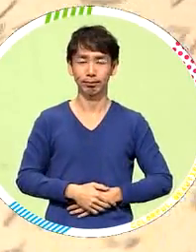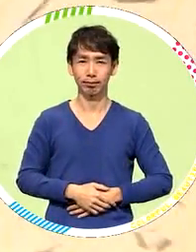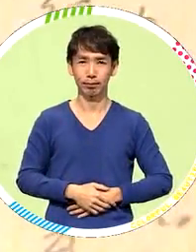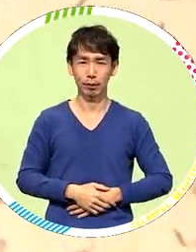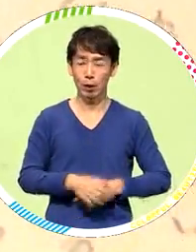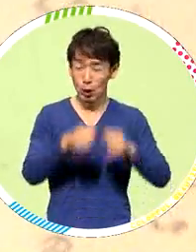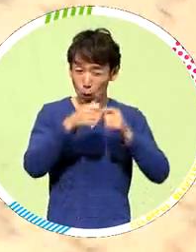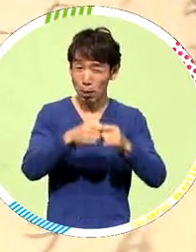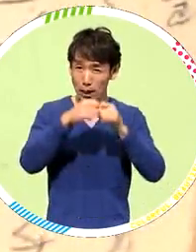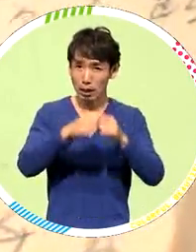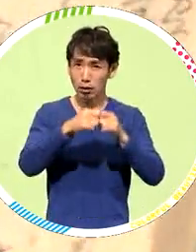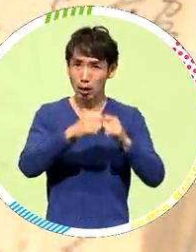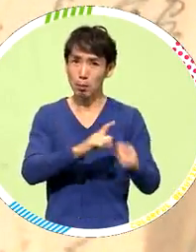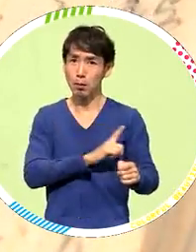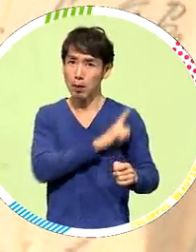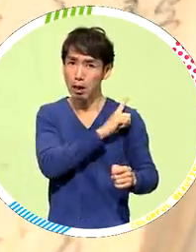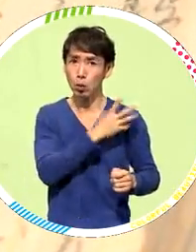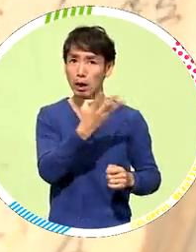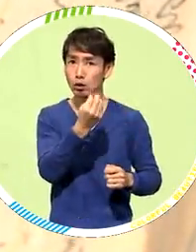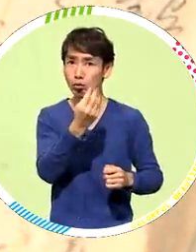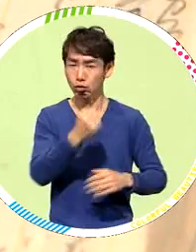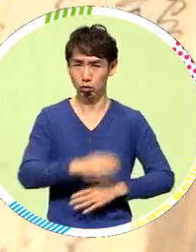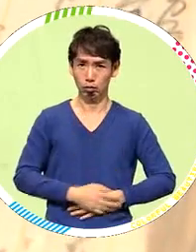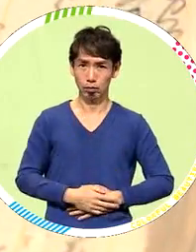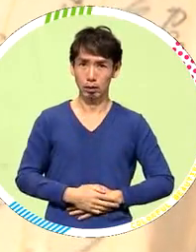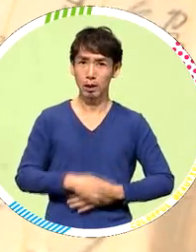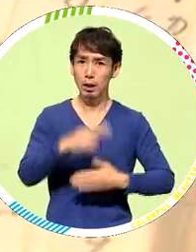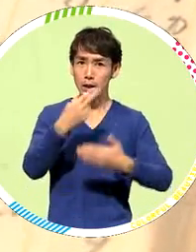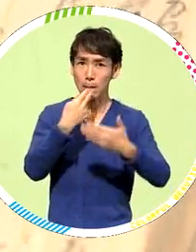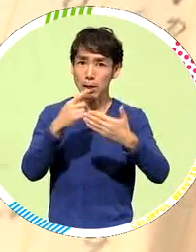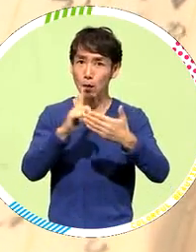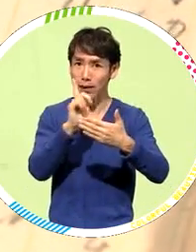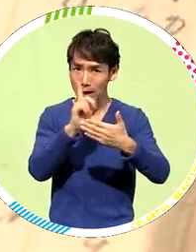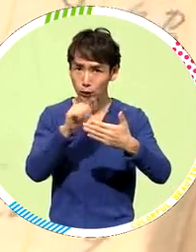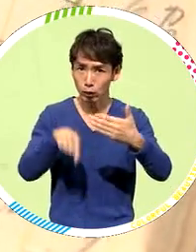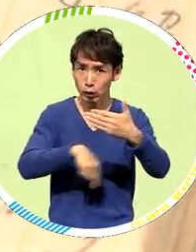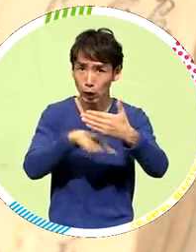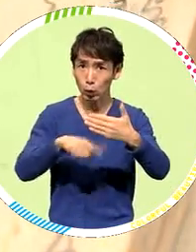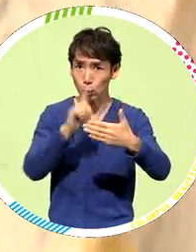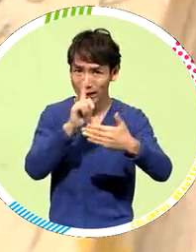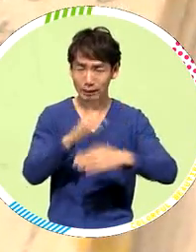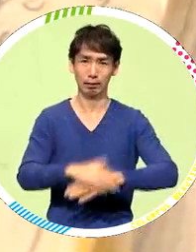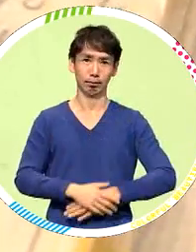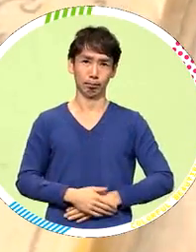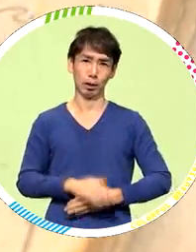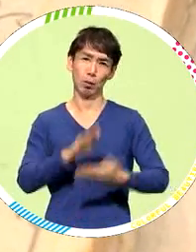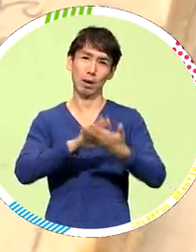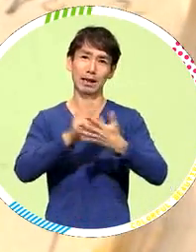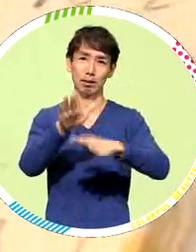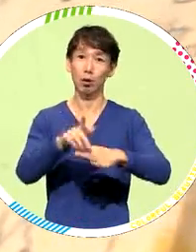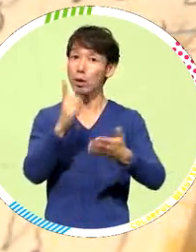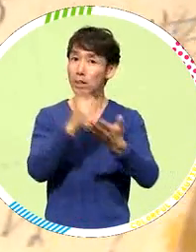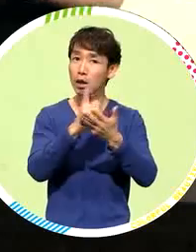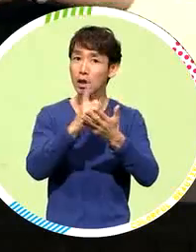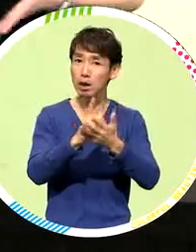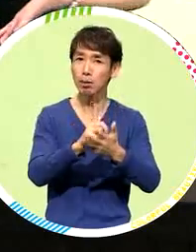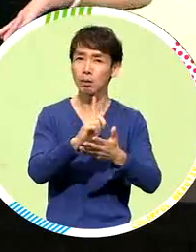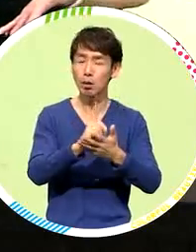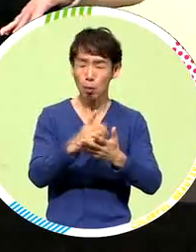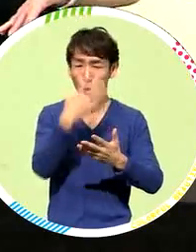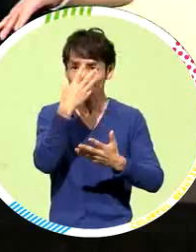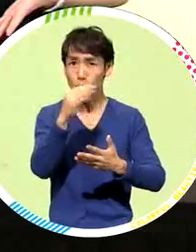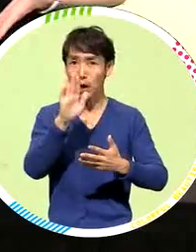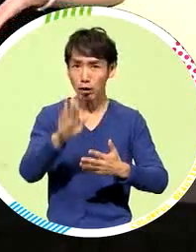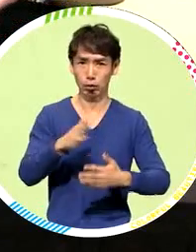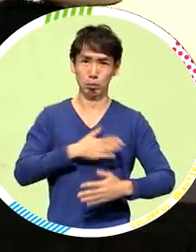非常に細かく体温とかですね3何 no 食事になったかとか書いてございますそれだけでネジ部魅力はお